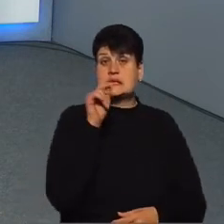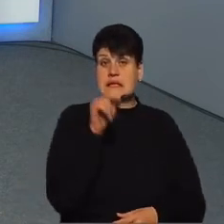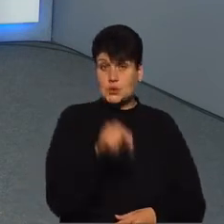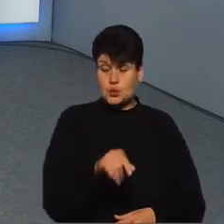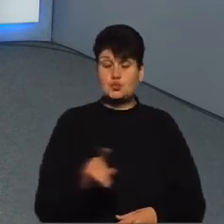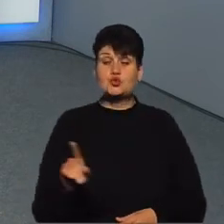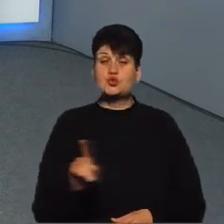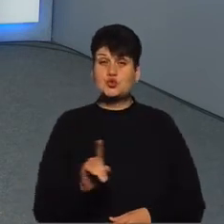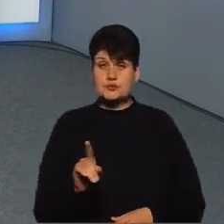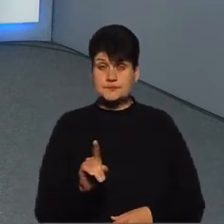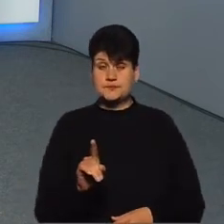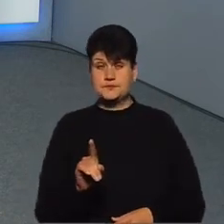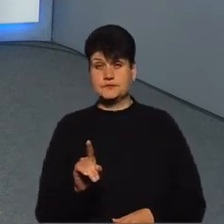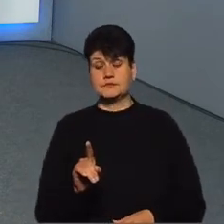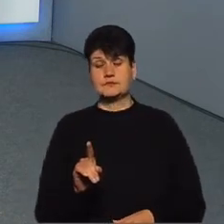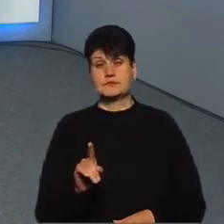ці